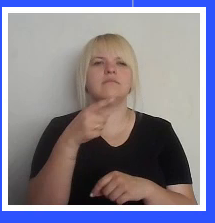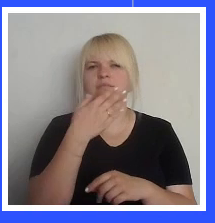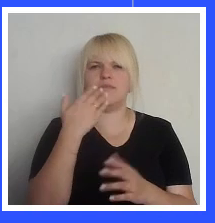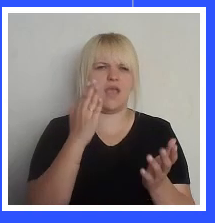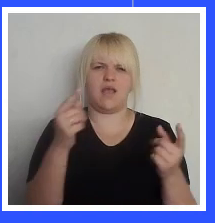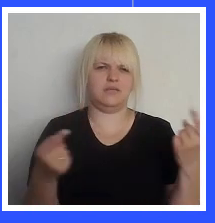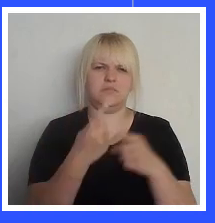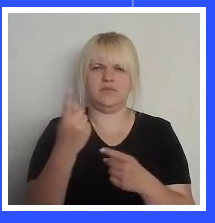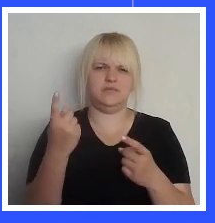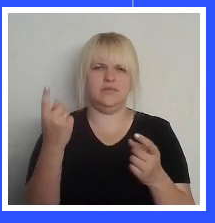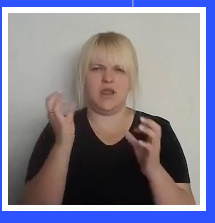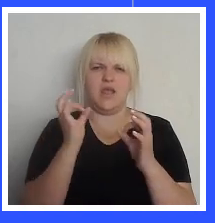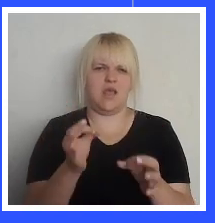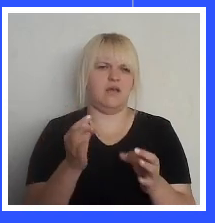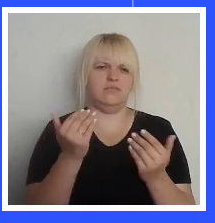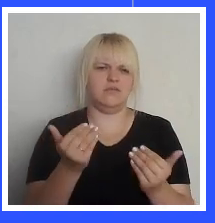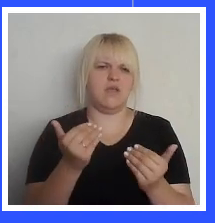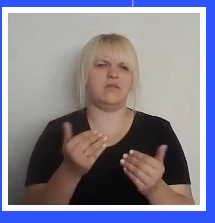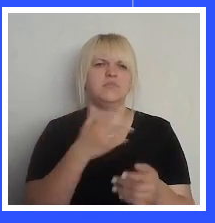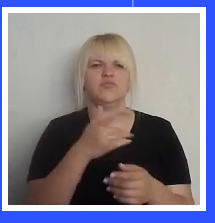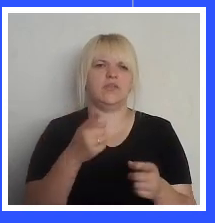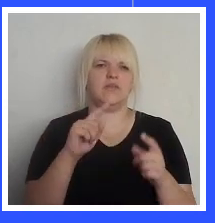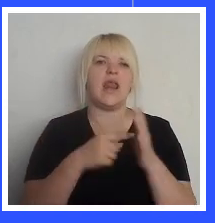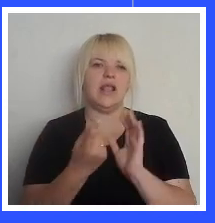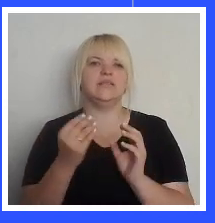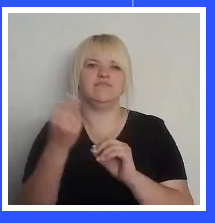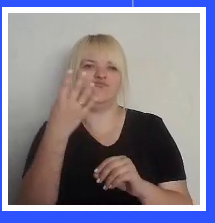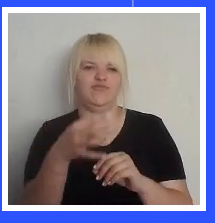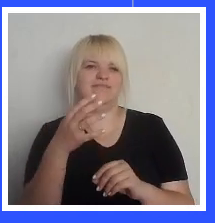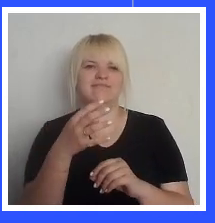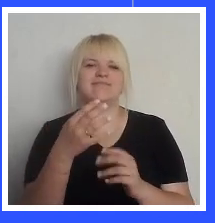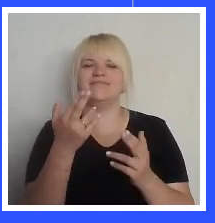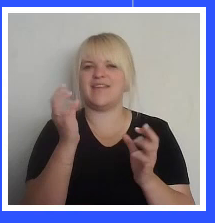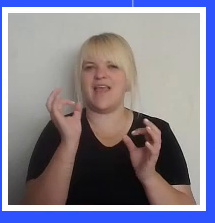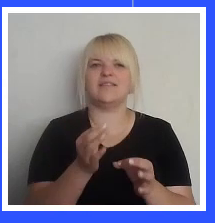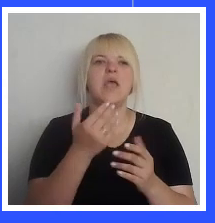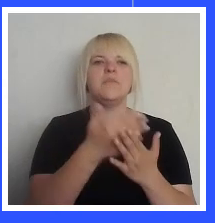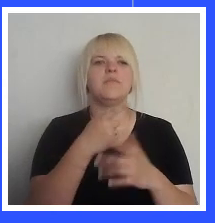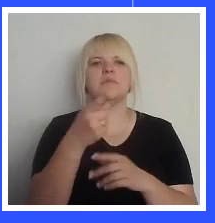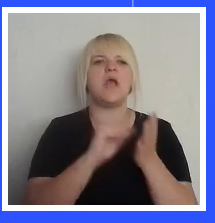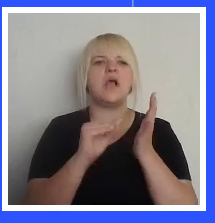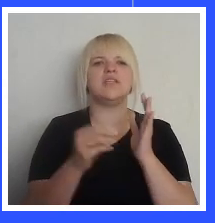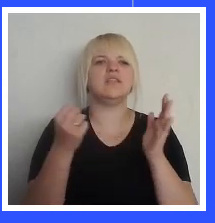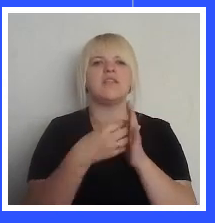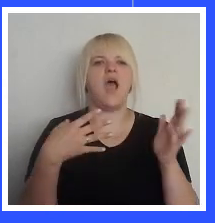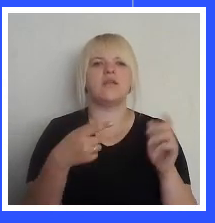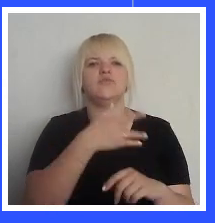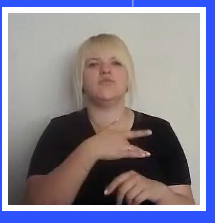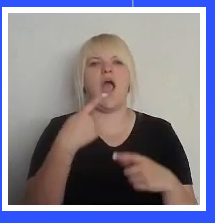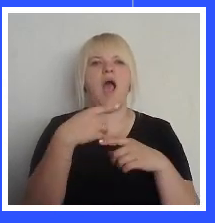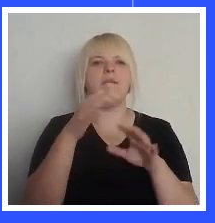nezinu, reiz 10, visticamāk, reālais. Un savukārt, tur, kur ir rakstīts dārgi, es teiktu, ka tie ir atlikušie